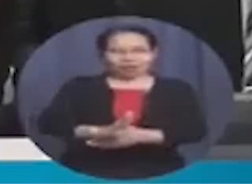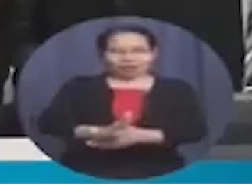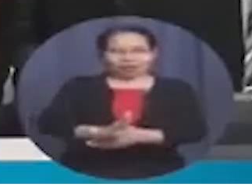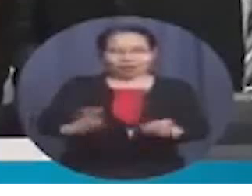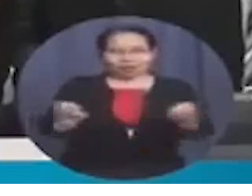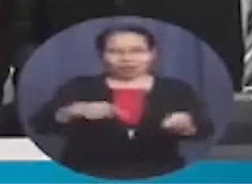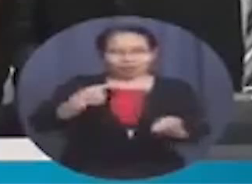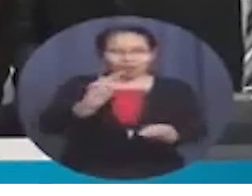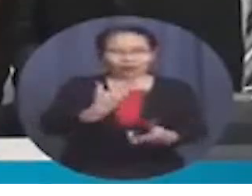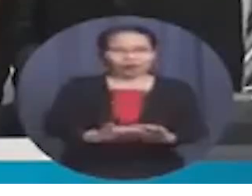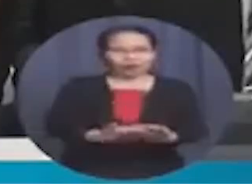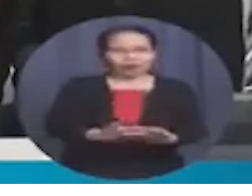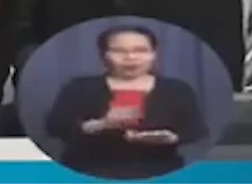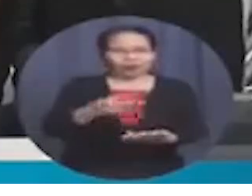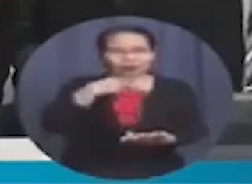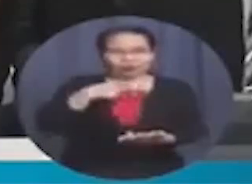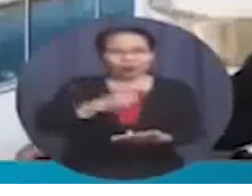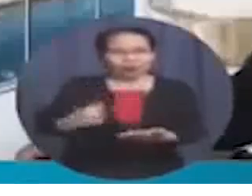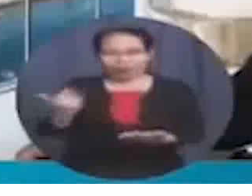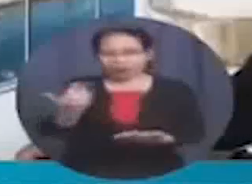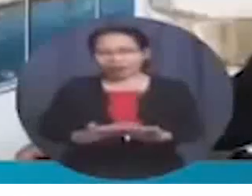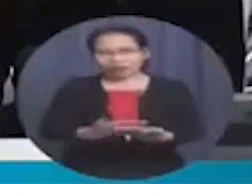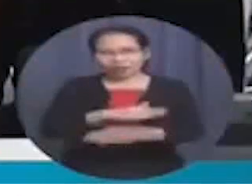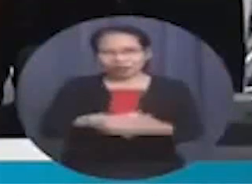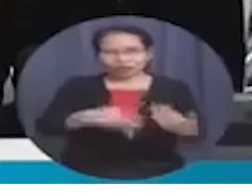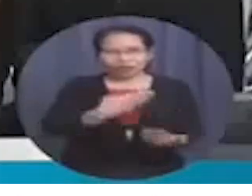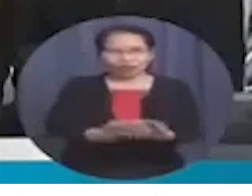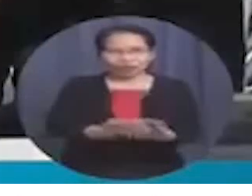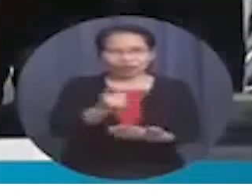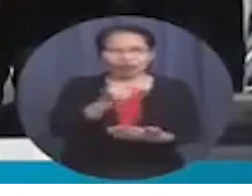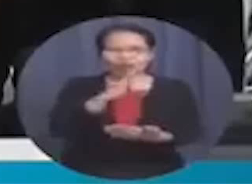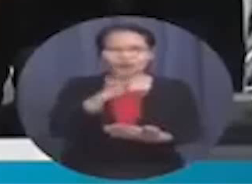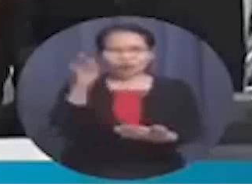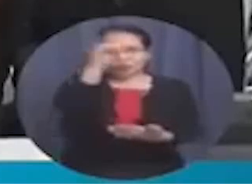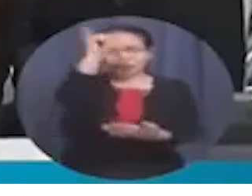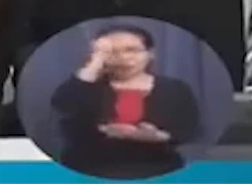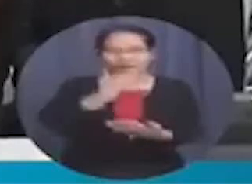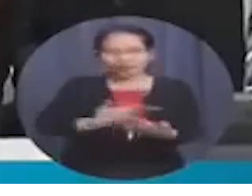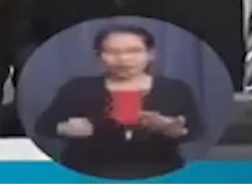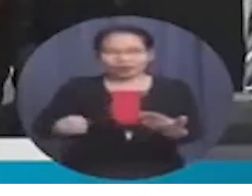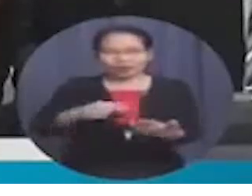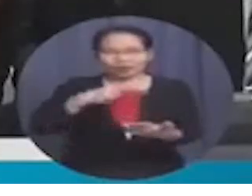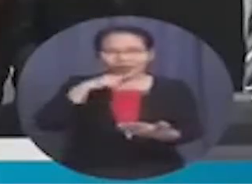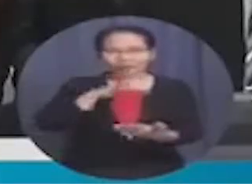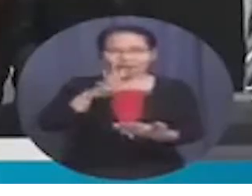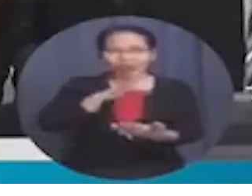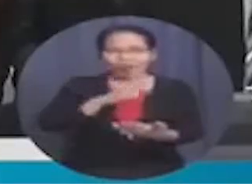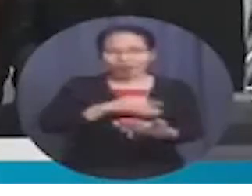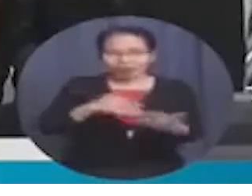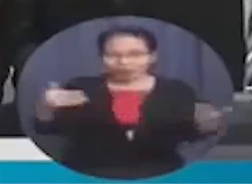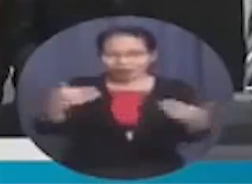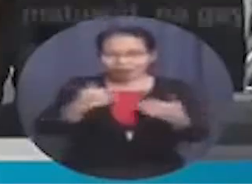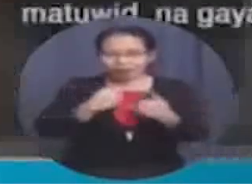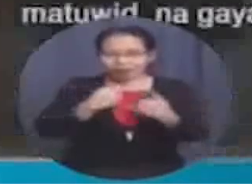kayong sinabing mabuti. Puro kagaguhan ang pinagsabi nyo. Ha? Hindi kayo nagsalita tungkol